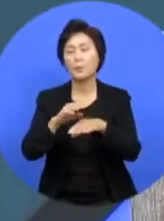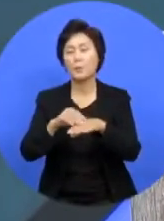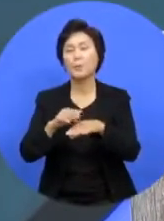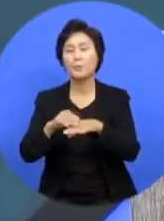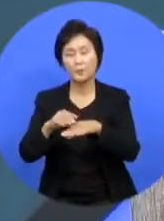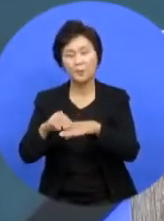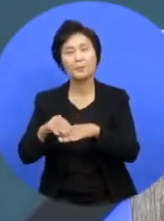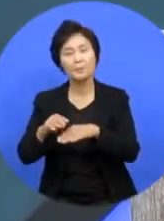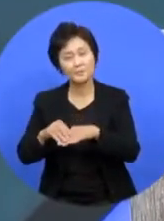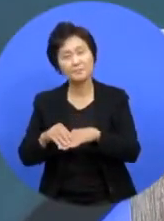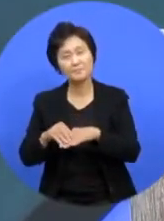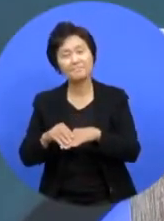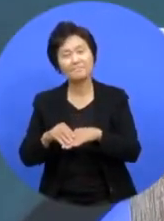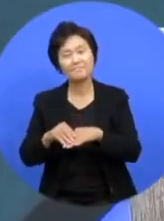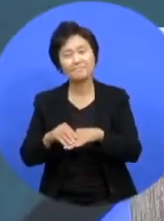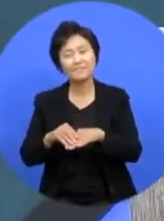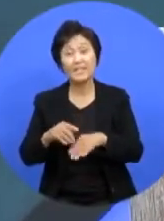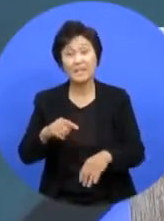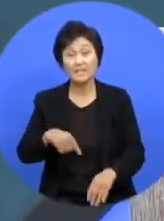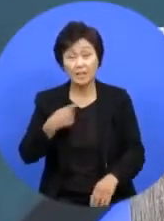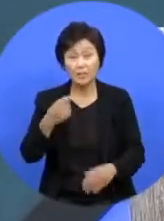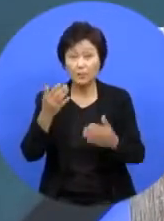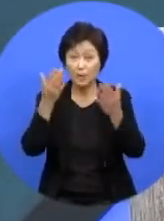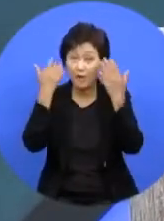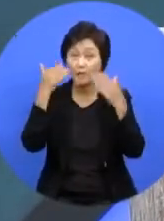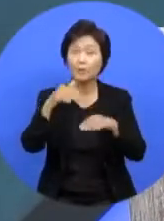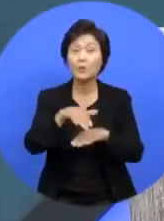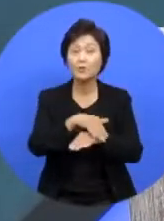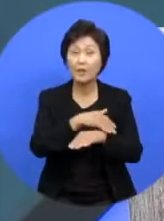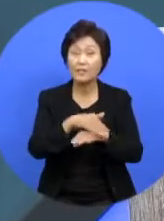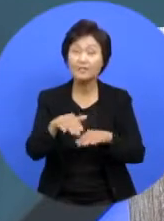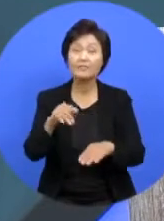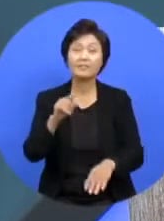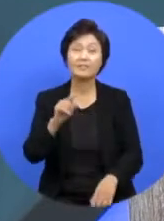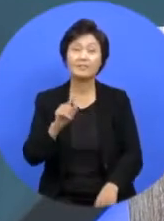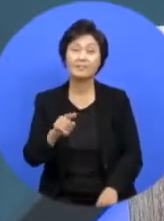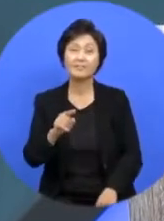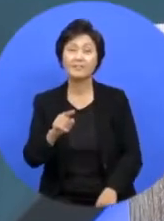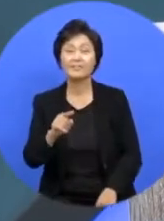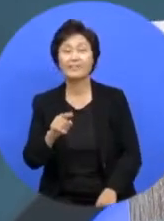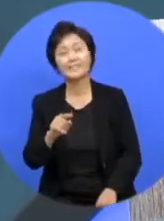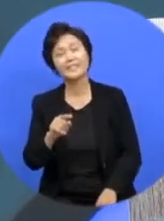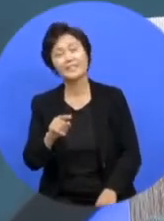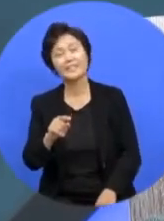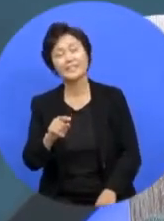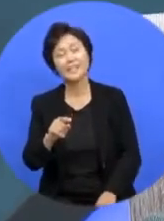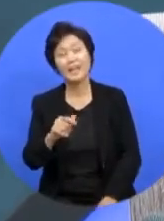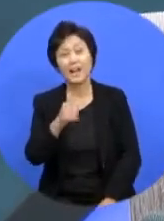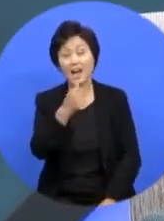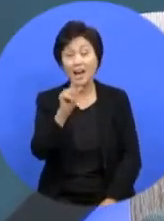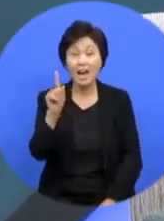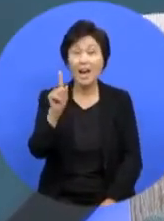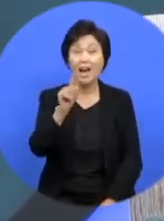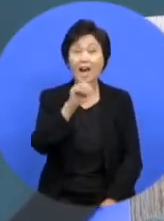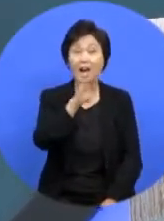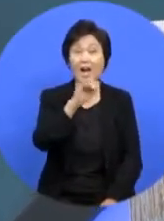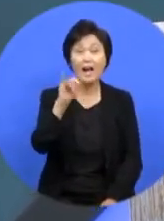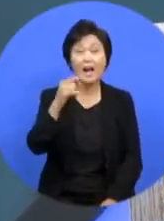스며들면서 본인도 학교를 다니는 게 제 생각에도 아까 제 이날편 학생이 말했던 것처럼